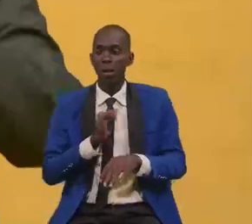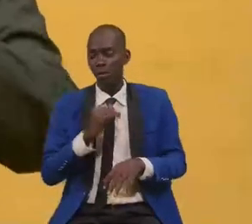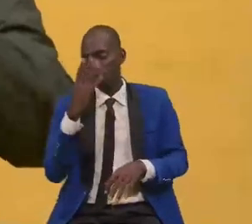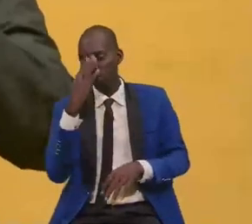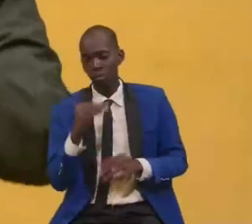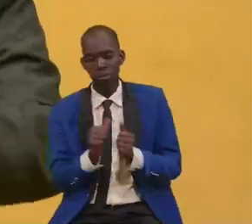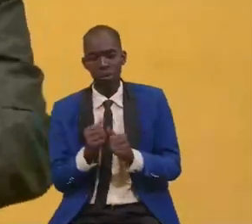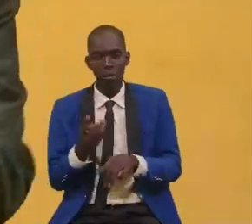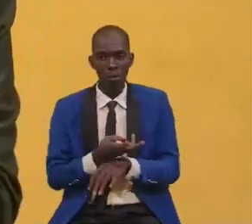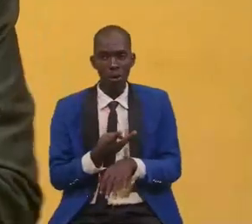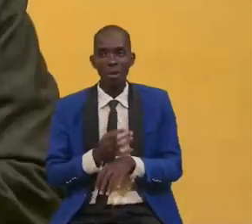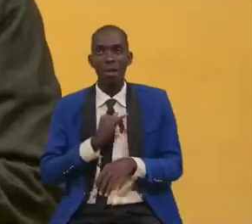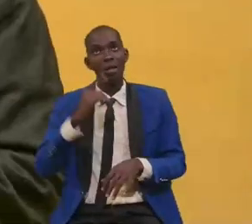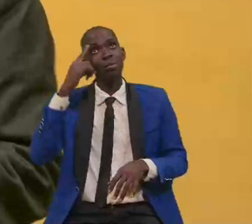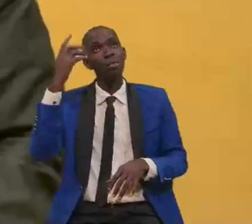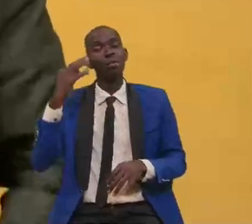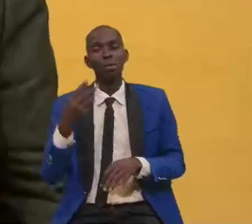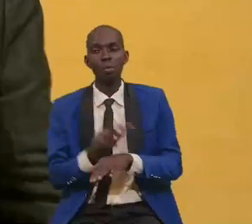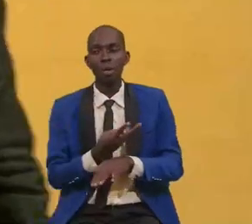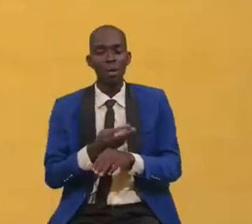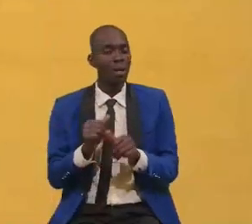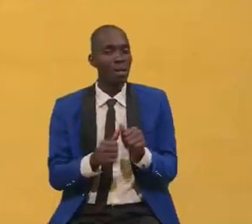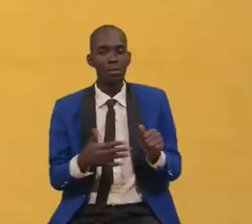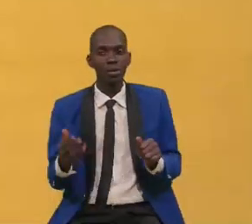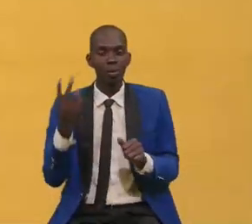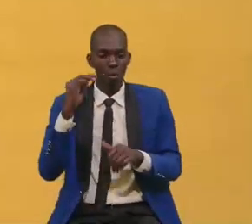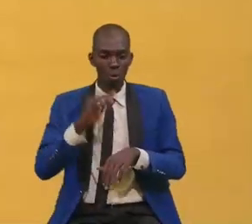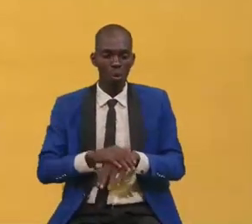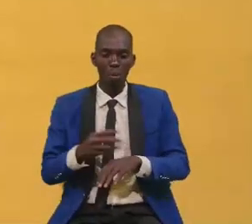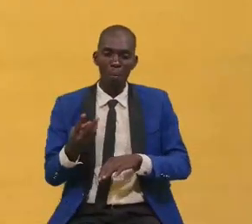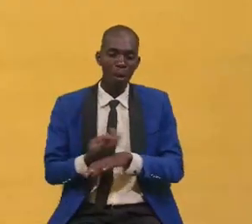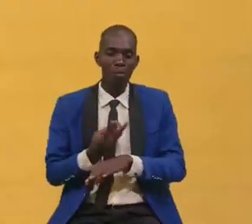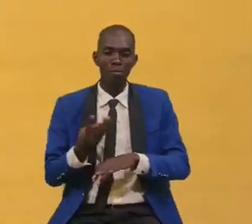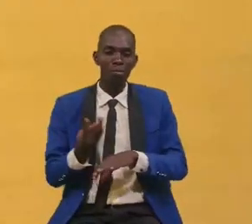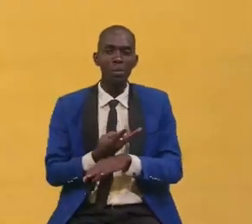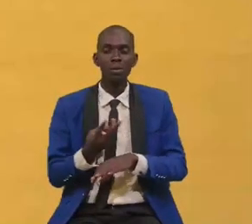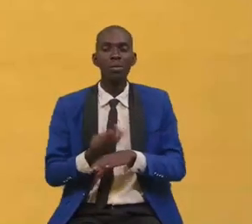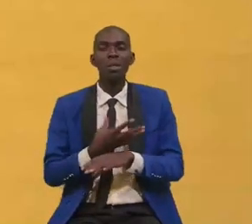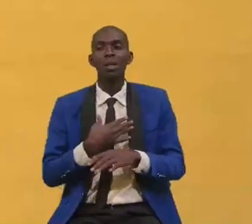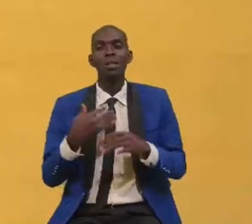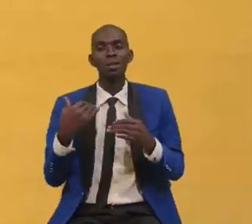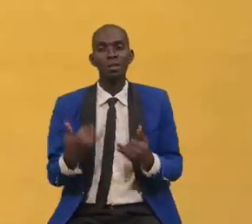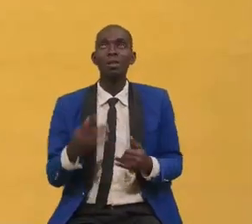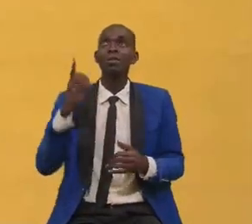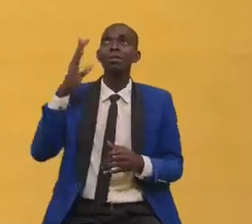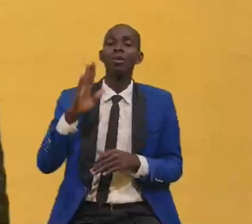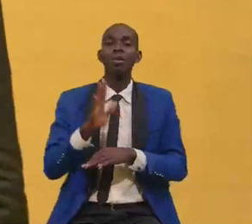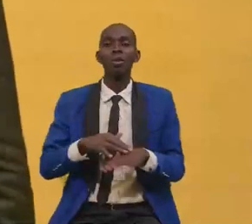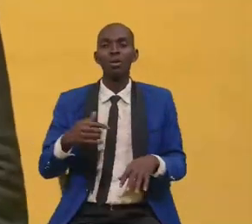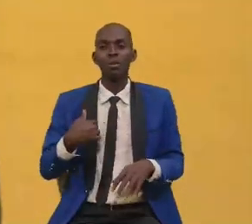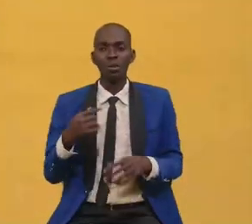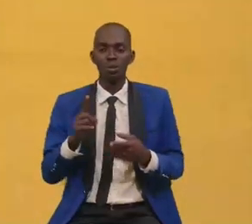je rêvais de mathématiques. Tout ce que je faisais était mathématique. Maintenant, Dieu m'a appelé pour être un